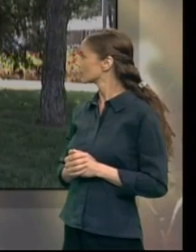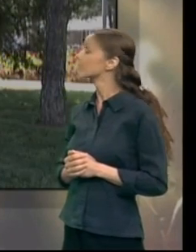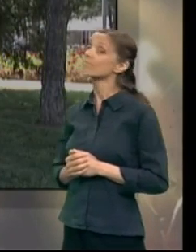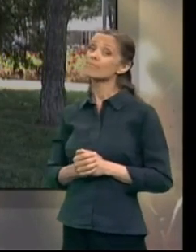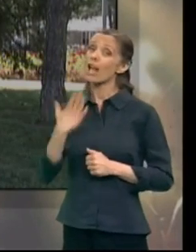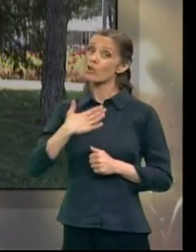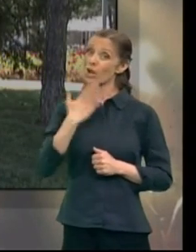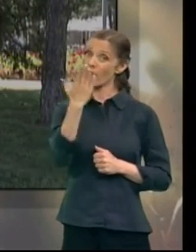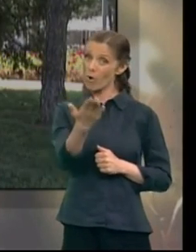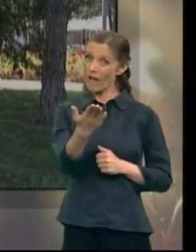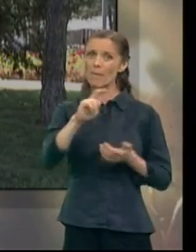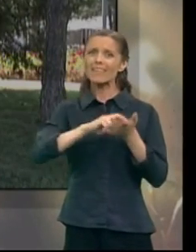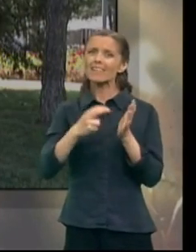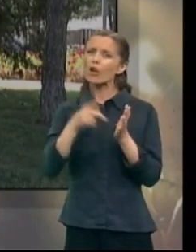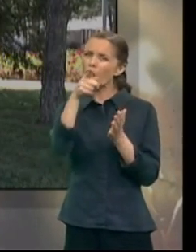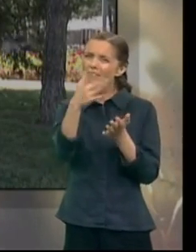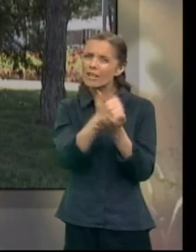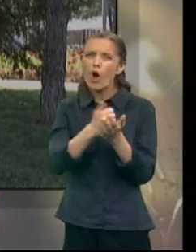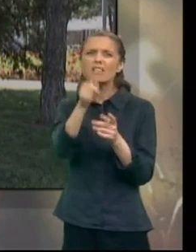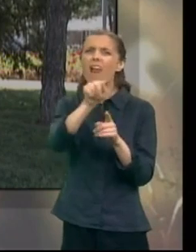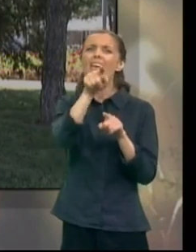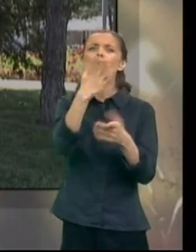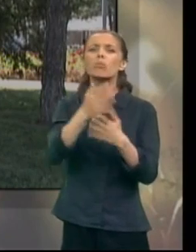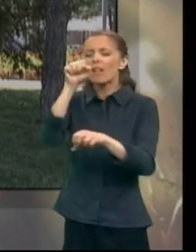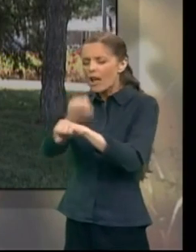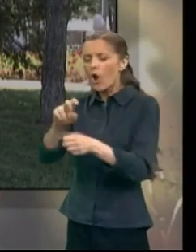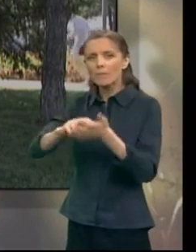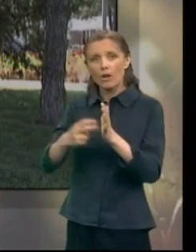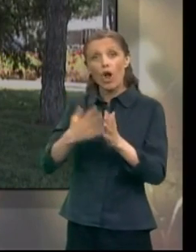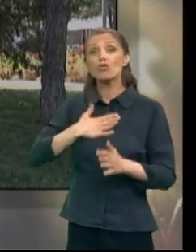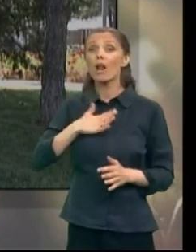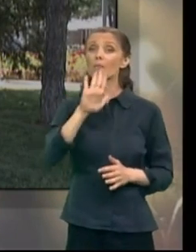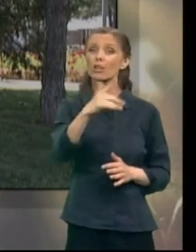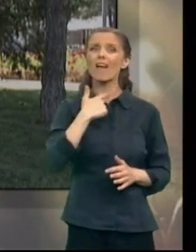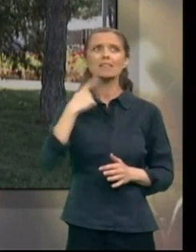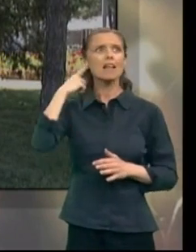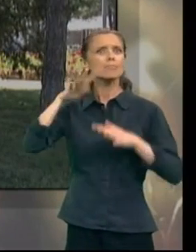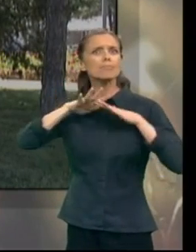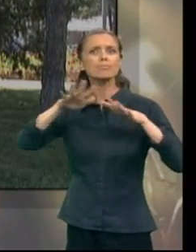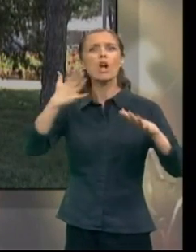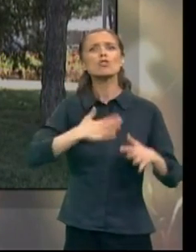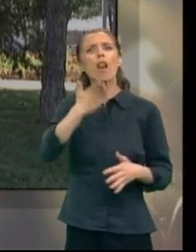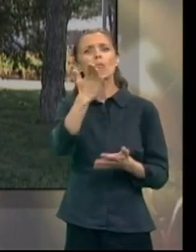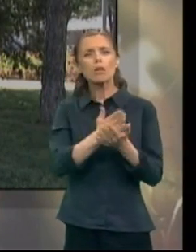Želimo vam da tehnologija služi vama, a ne vi njoj. Želimo vam da se vas glas čuje. Želimo da budete